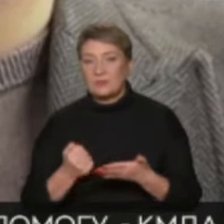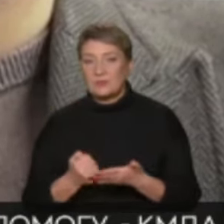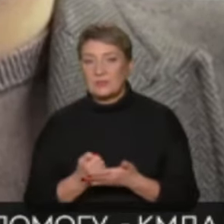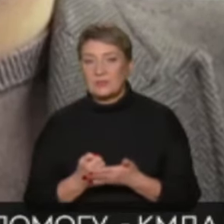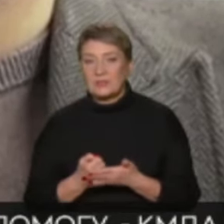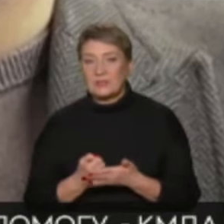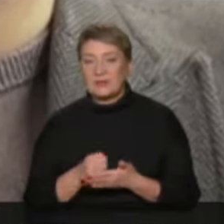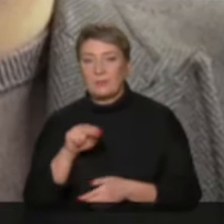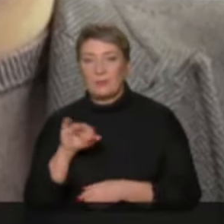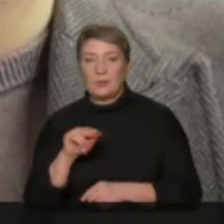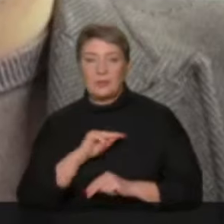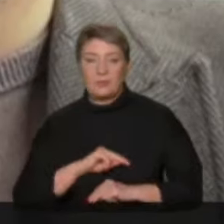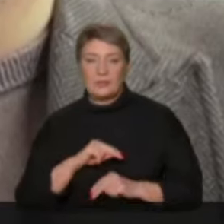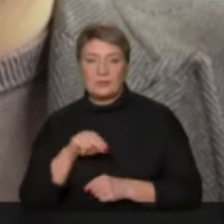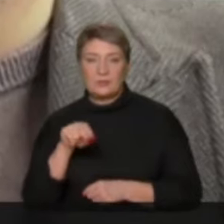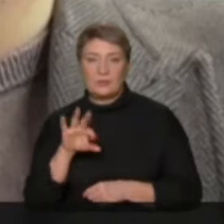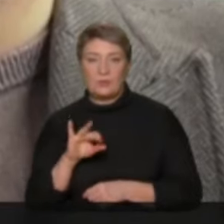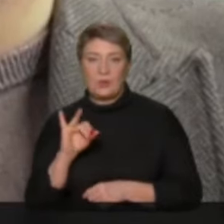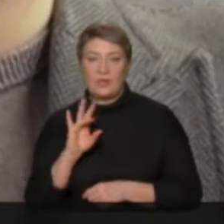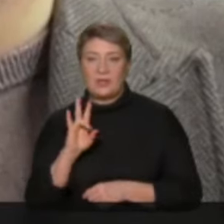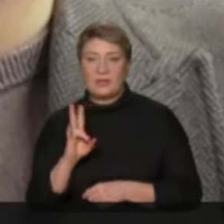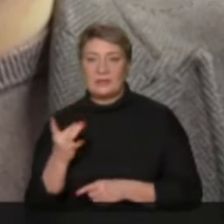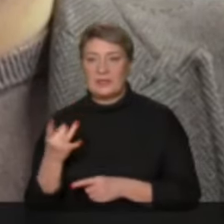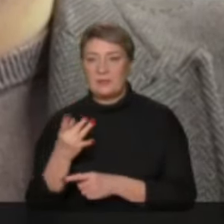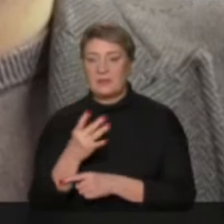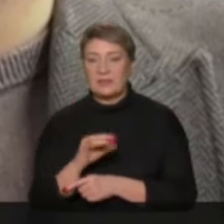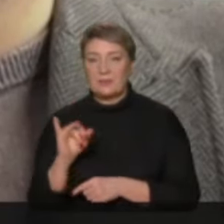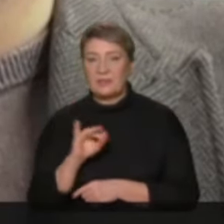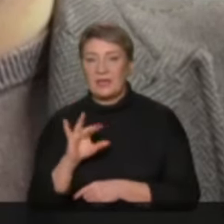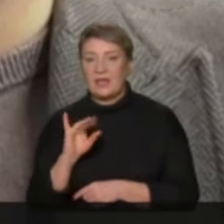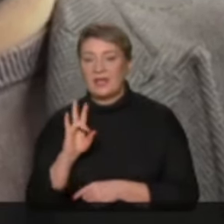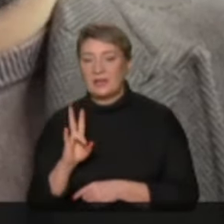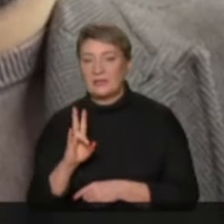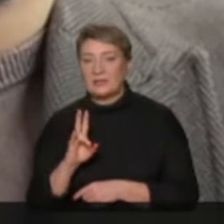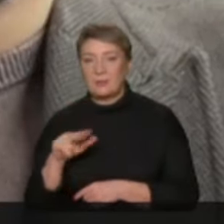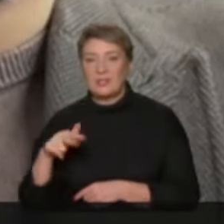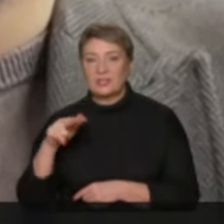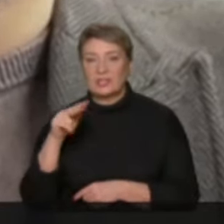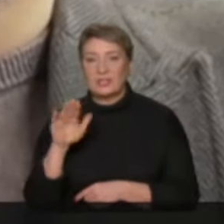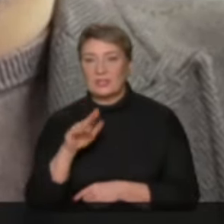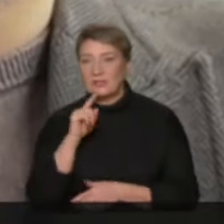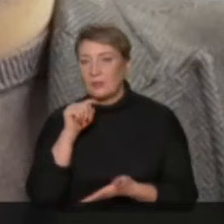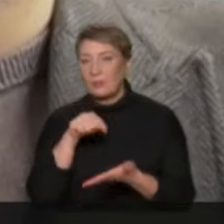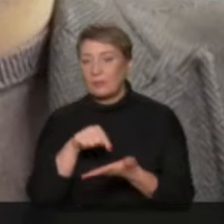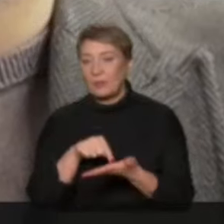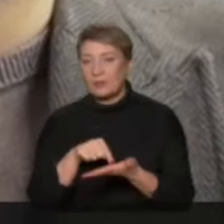ПВО працюють по іранським ракетам і іранським шахедам, які летять на наші цивільні об'єкти. Я вам